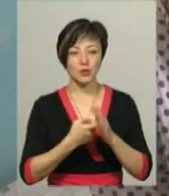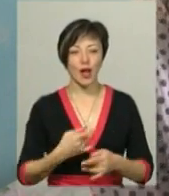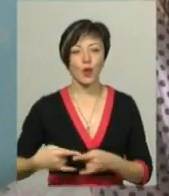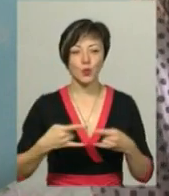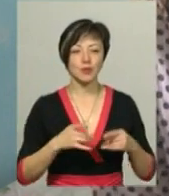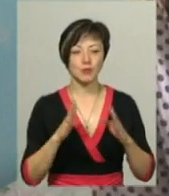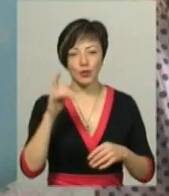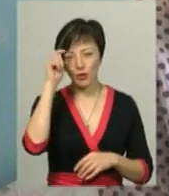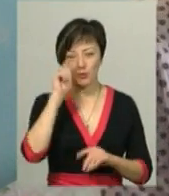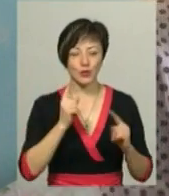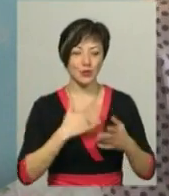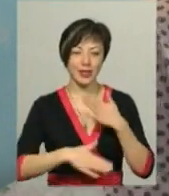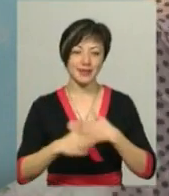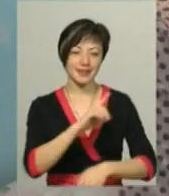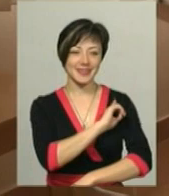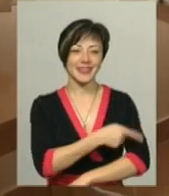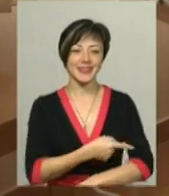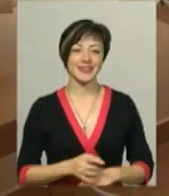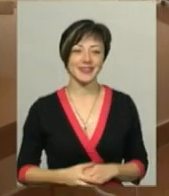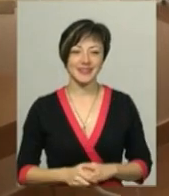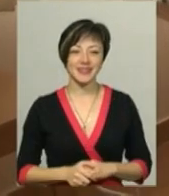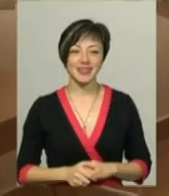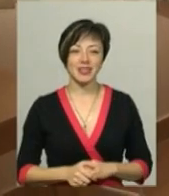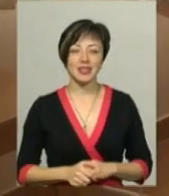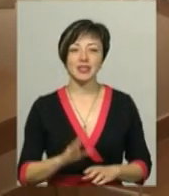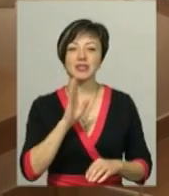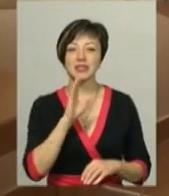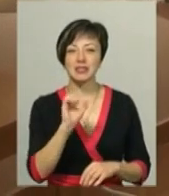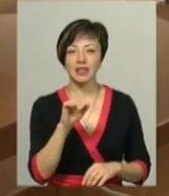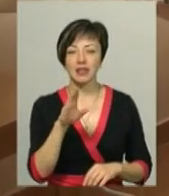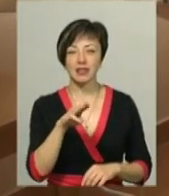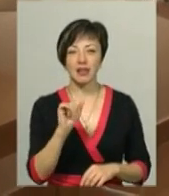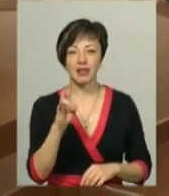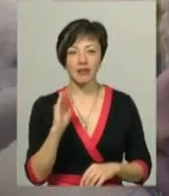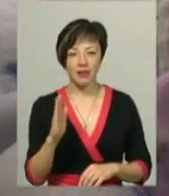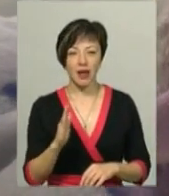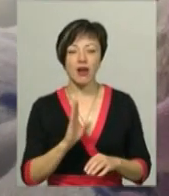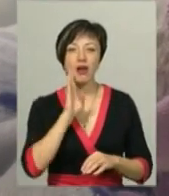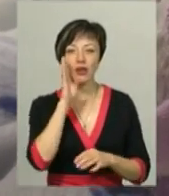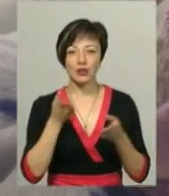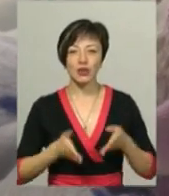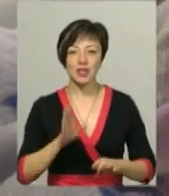буде хлопчик, то я дуже сильно була рада. Породілля Сатанова Оксана Косик в новорічний ранок